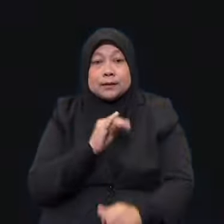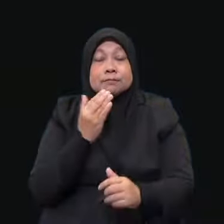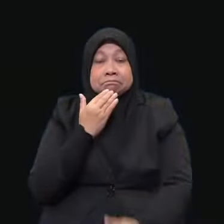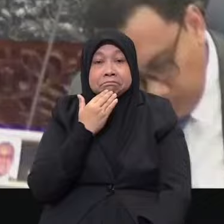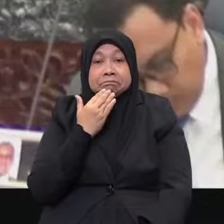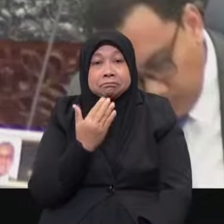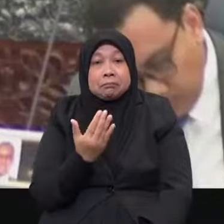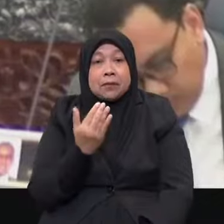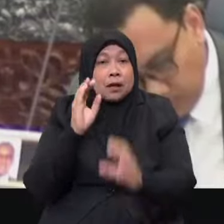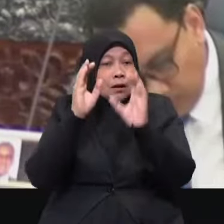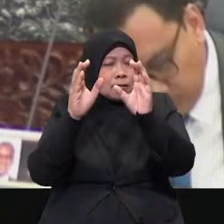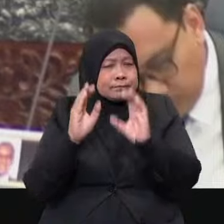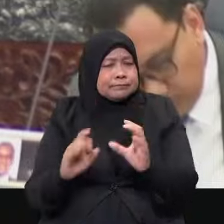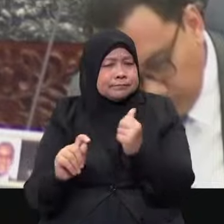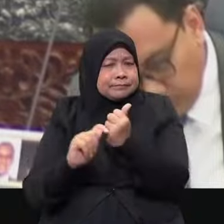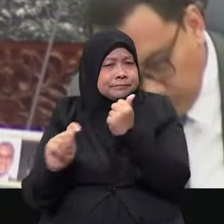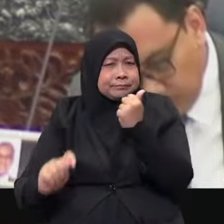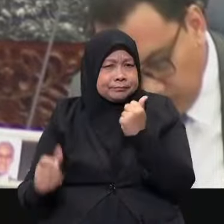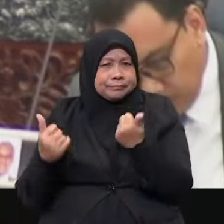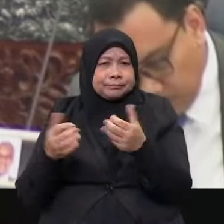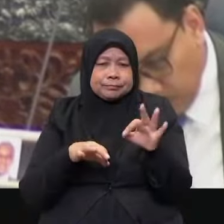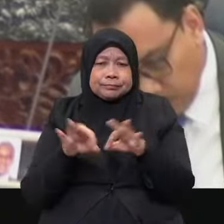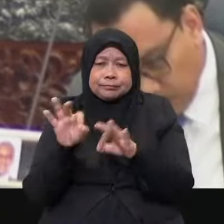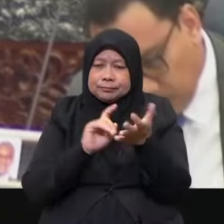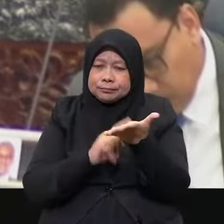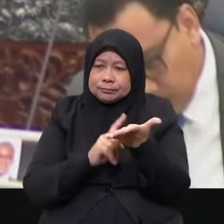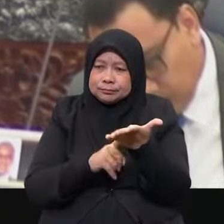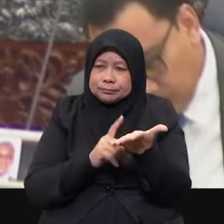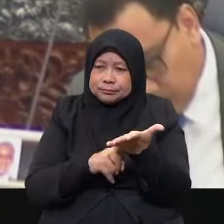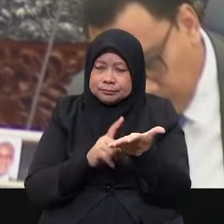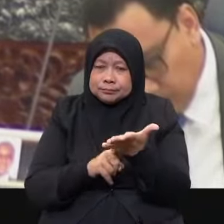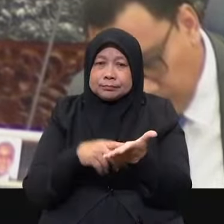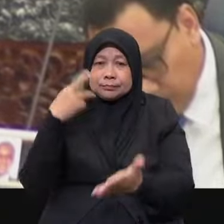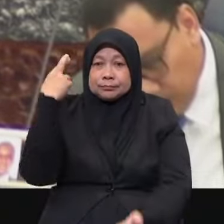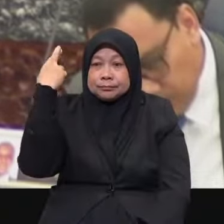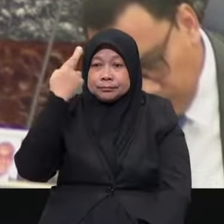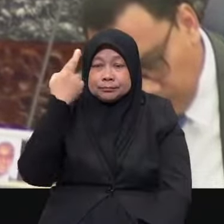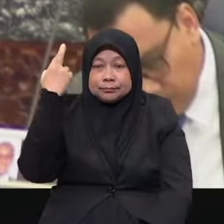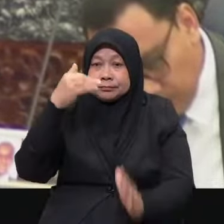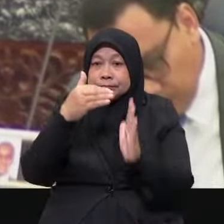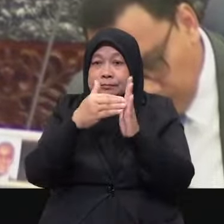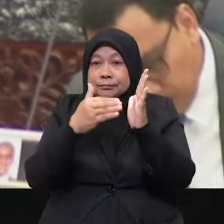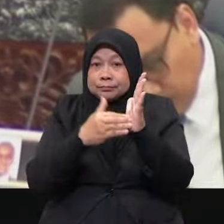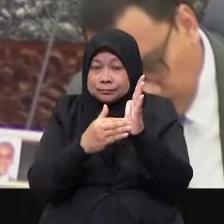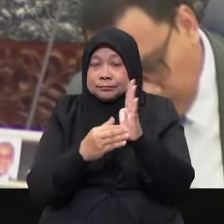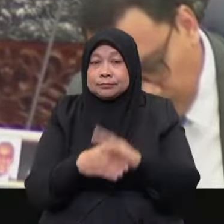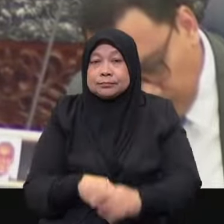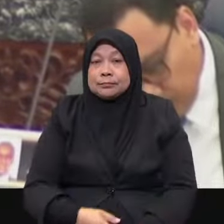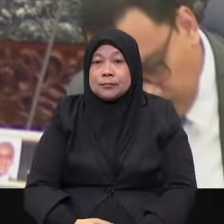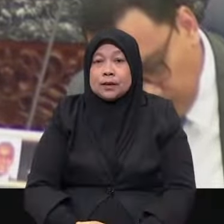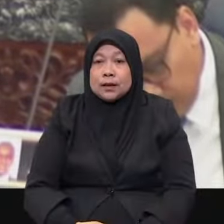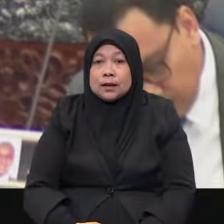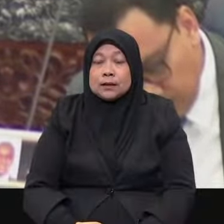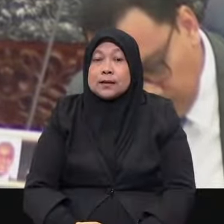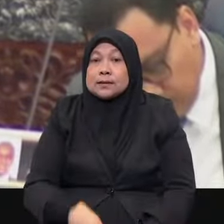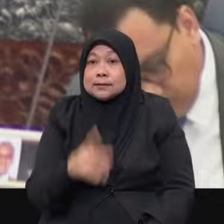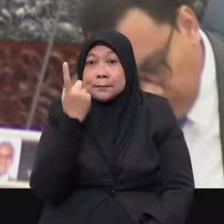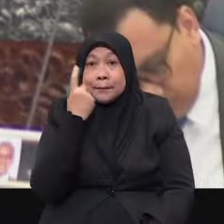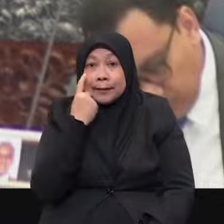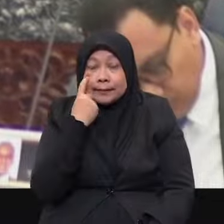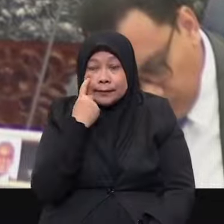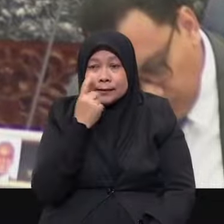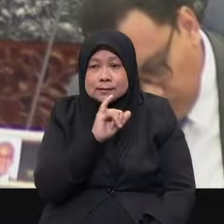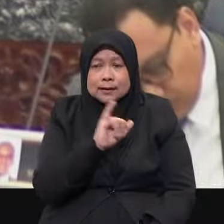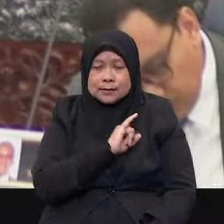menghargai pendekatan Yang Mohd Tambun untuk berbicara hal ini dari segi fakta. Baik, Yang Mohd Tambun, dari segi meritnya, saya